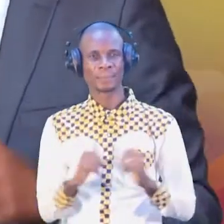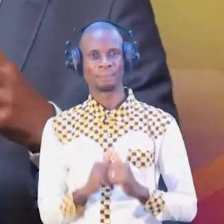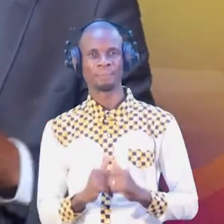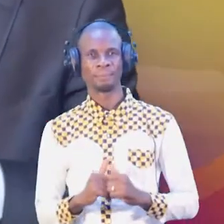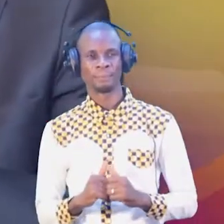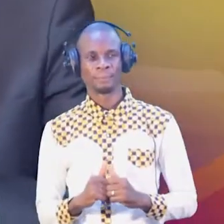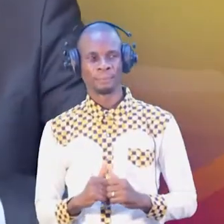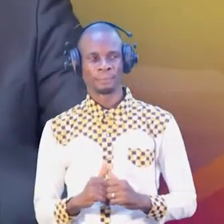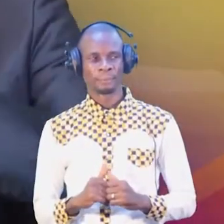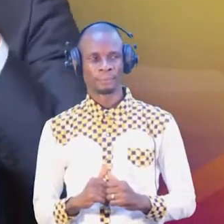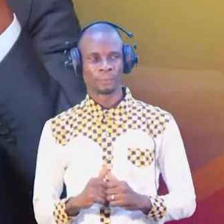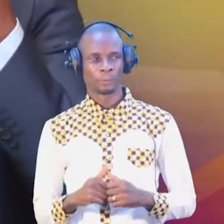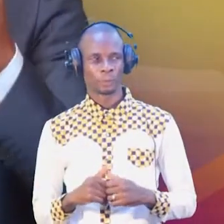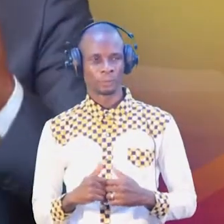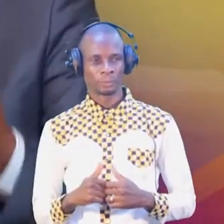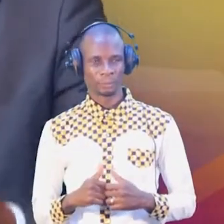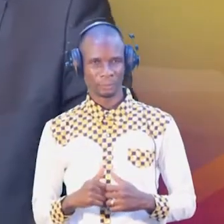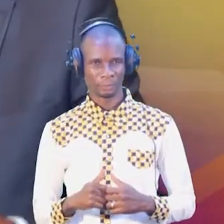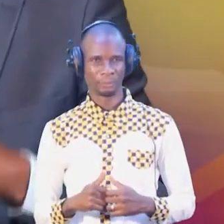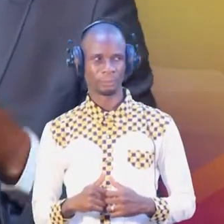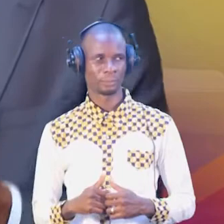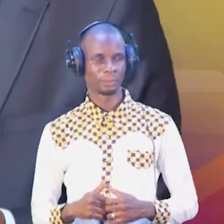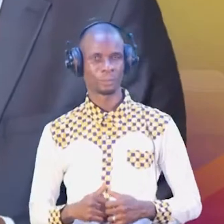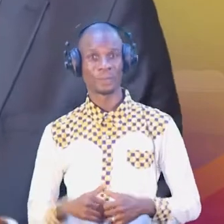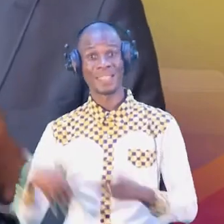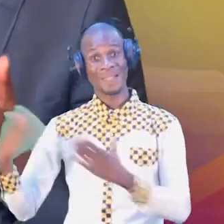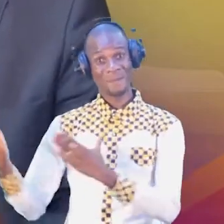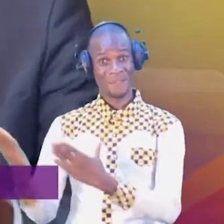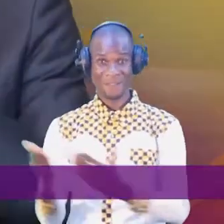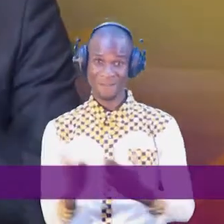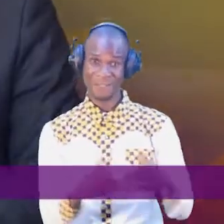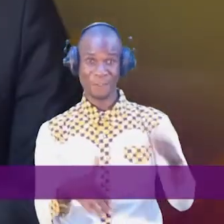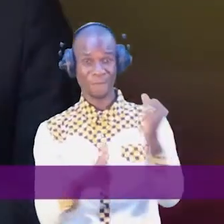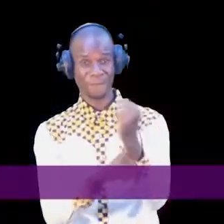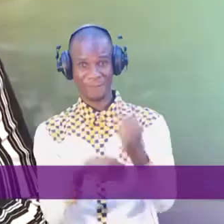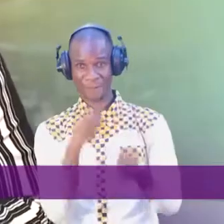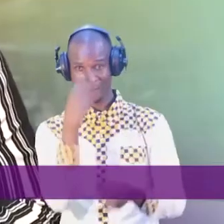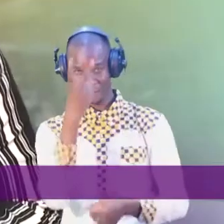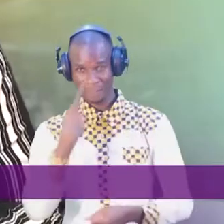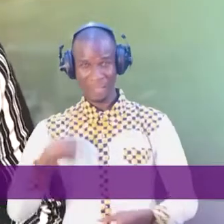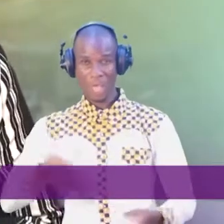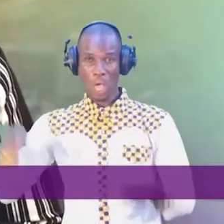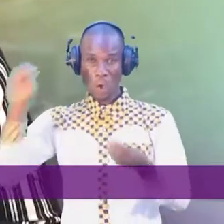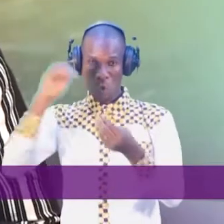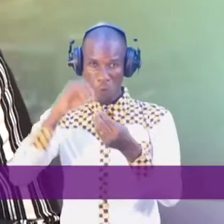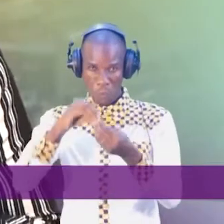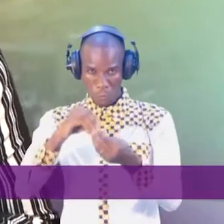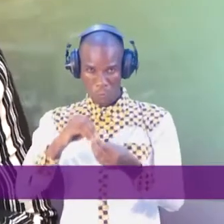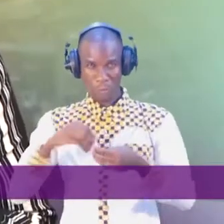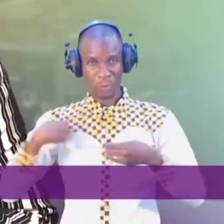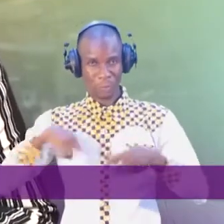mama Caroline Corali. Oyo akolobela biso nantina ya bomoi pe mabota. Bonsoir. Kwa